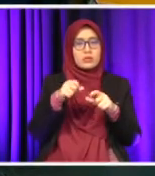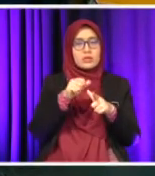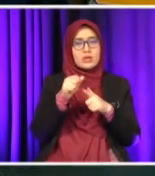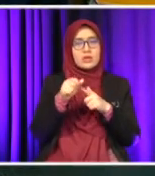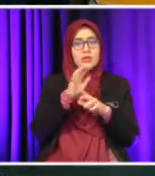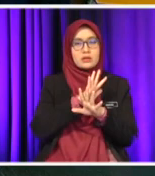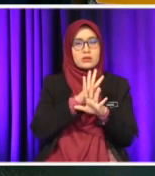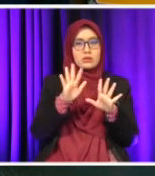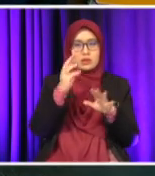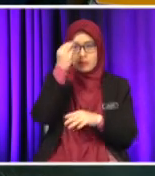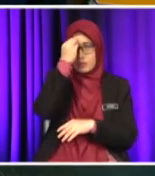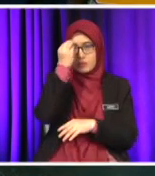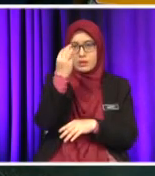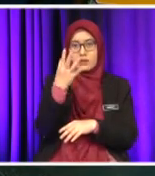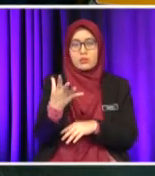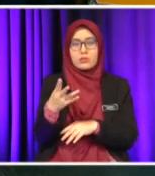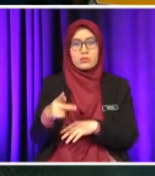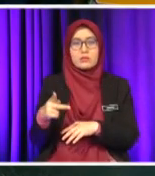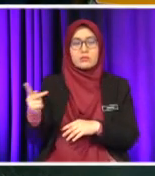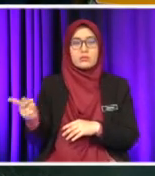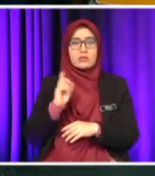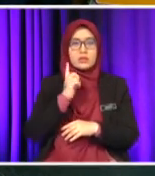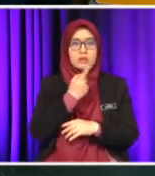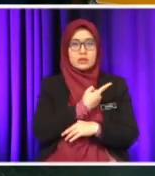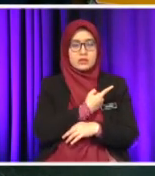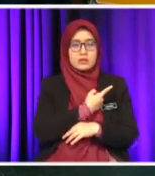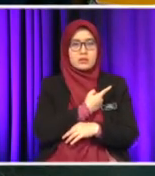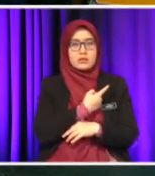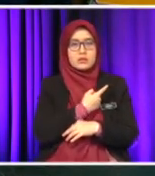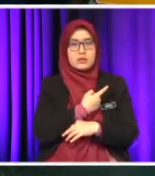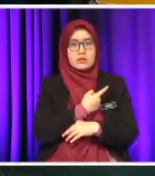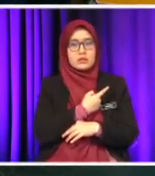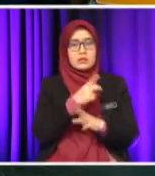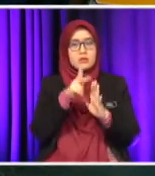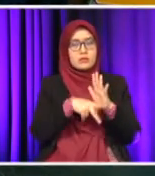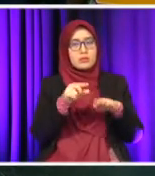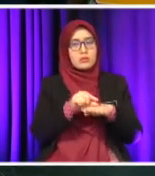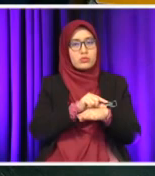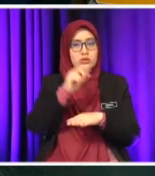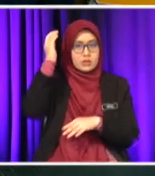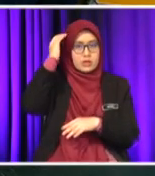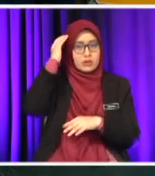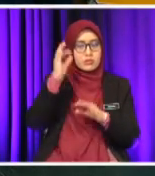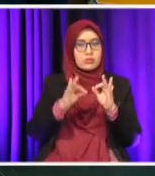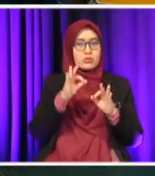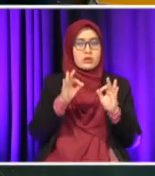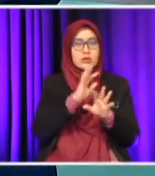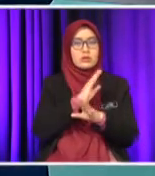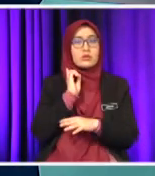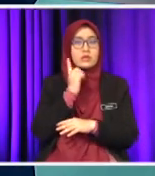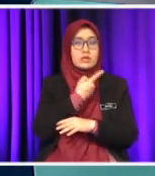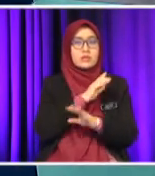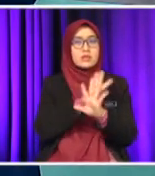sekiranya tidak melalui promosi mungkin agak sukar sebenarnya jadi kita